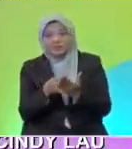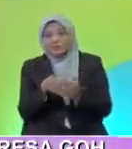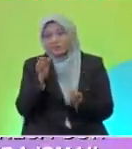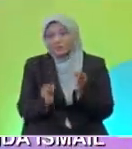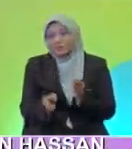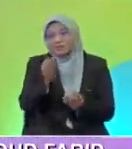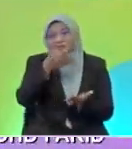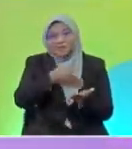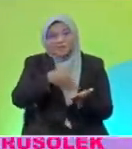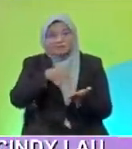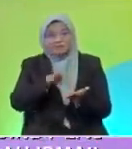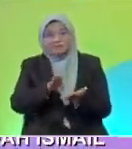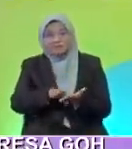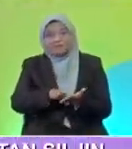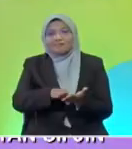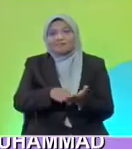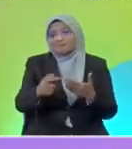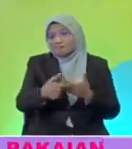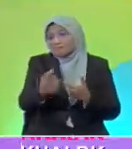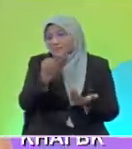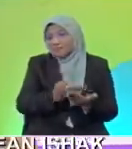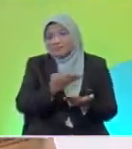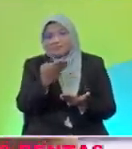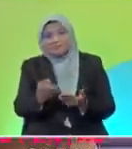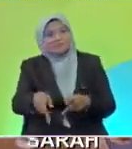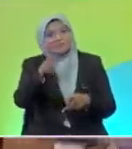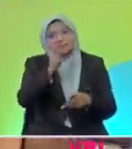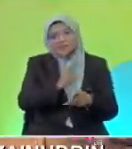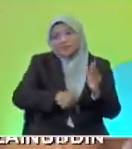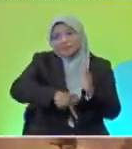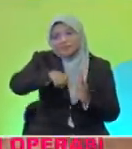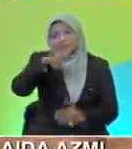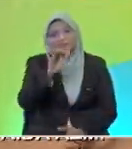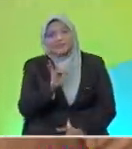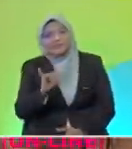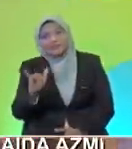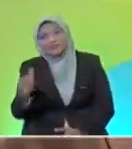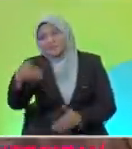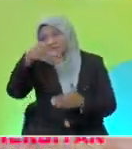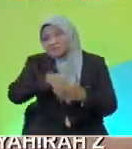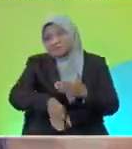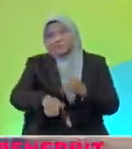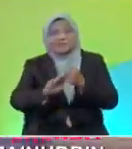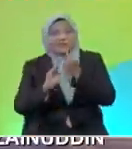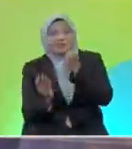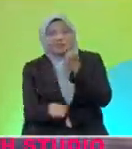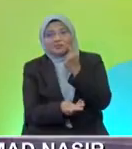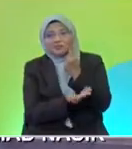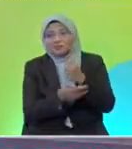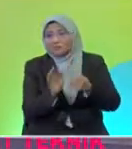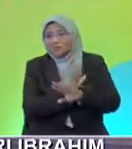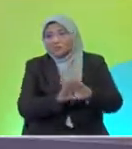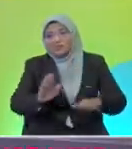jika belanja lepas beli simpan paginya Mas Sukabumi Jangan